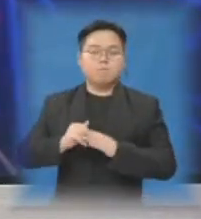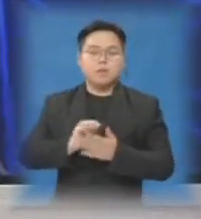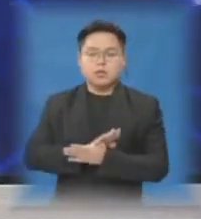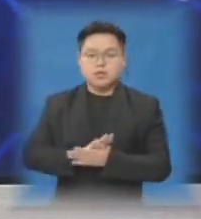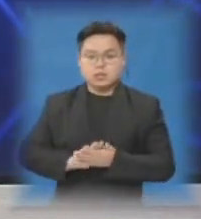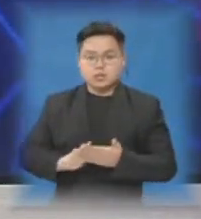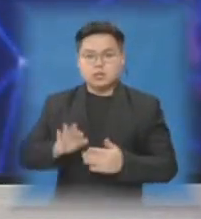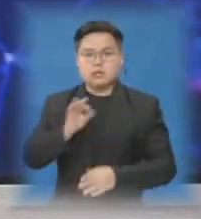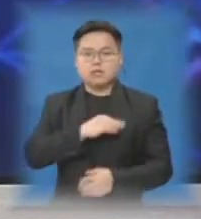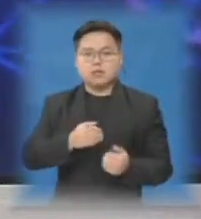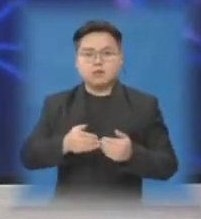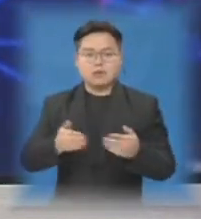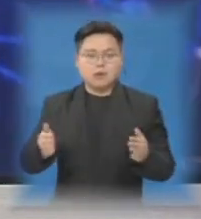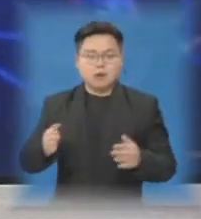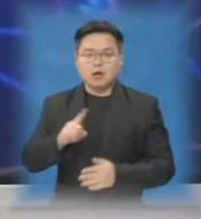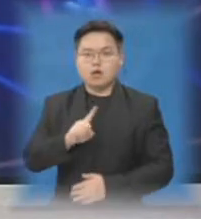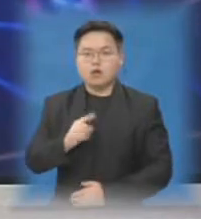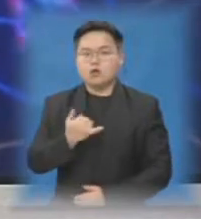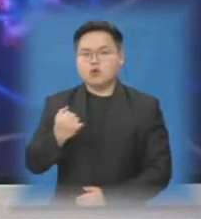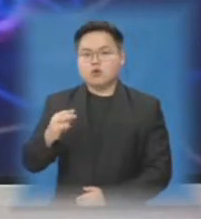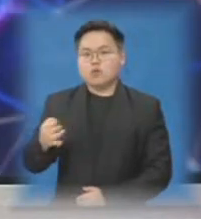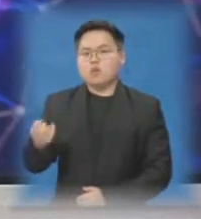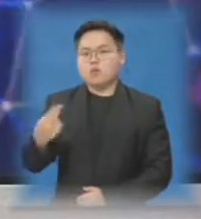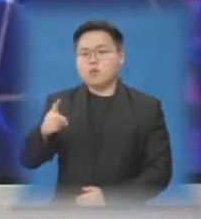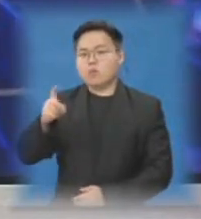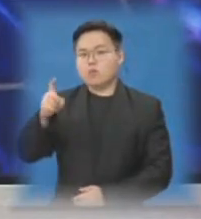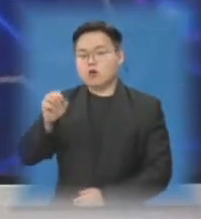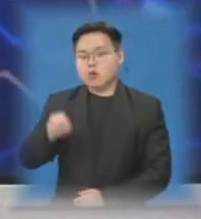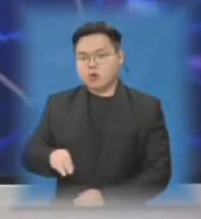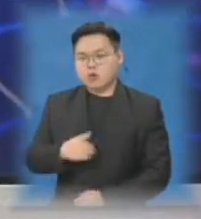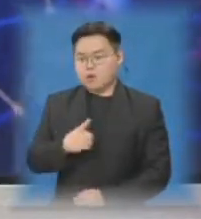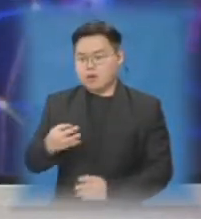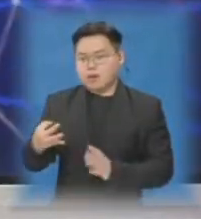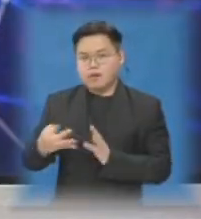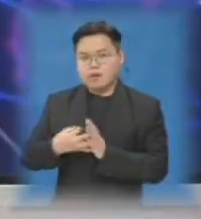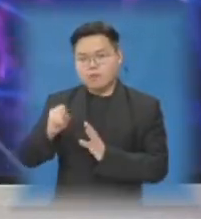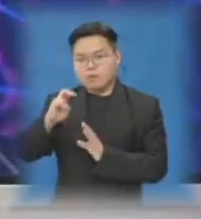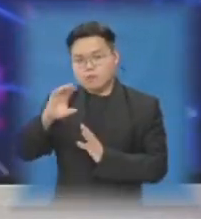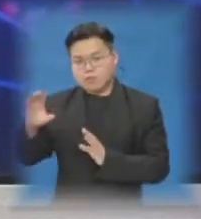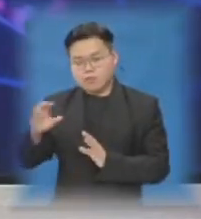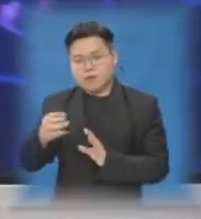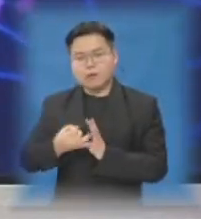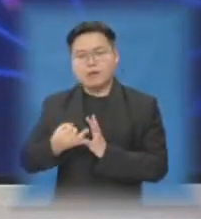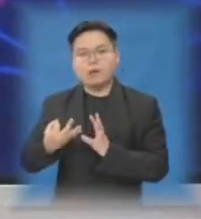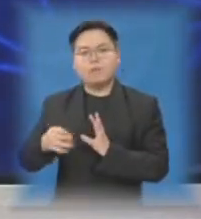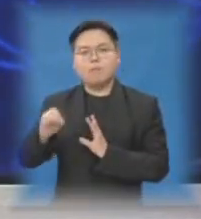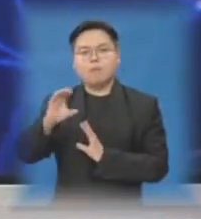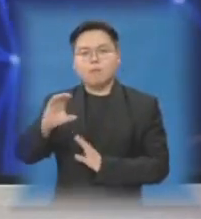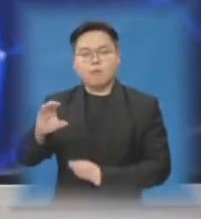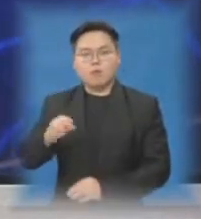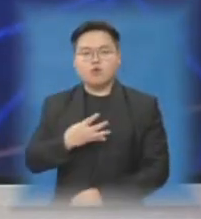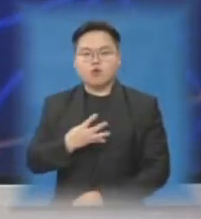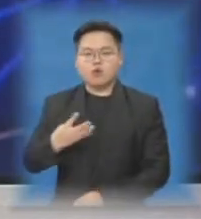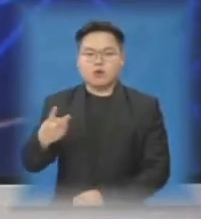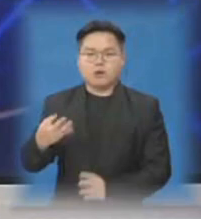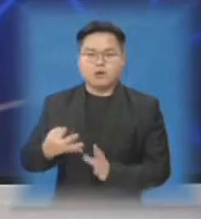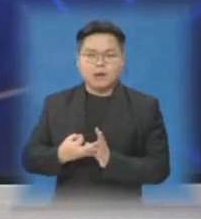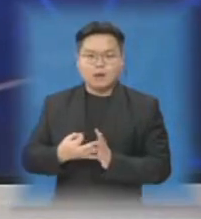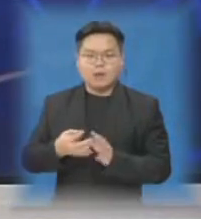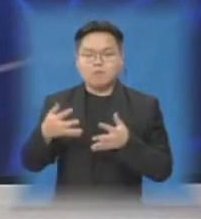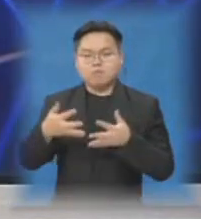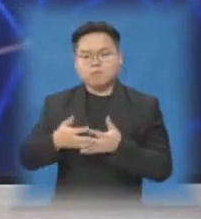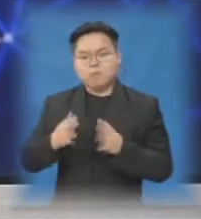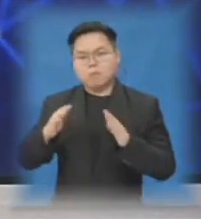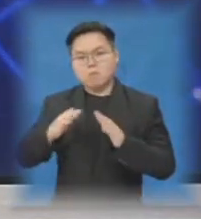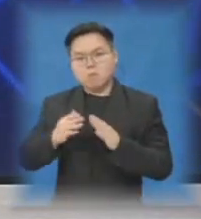станц ашиглалтанд орсноор 100 хотын 118 аж ахуй нэгж, төсөвт 70 байгууллага, 421 нийтийн болон амьны орон сууц Дулааны эрчим хүч